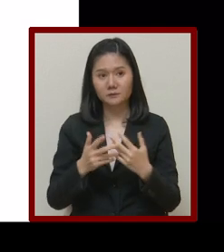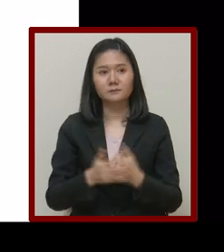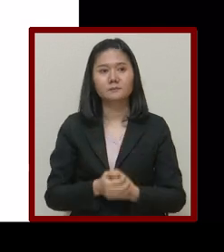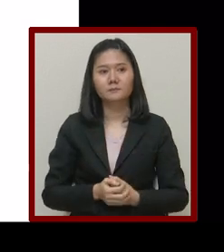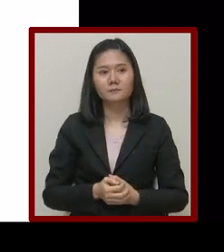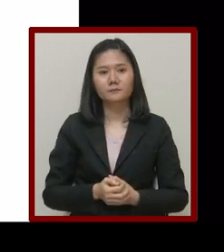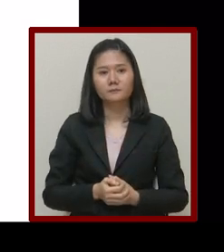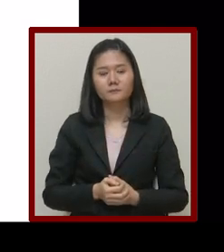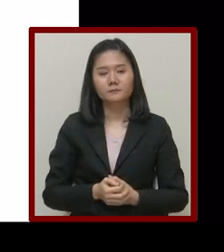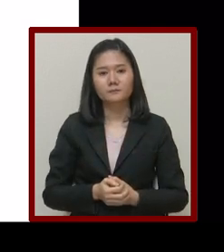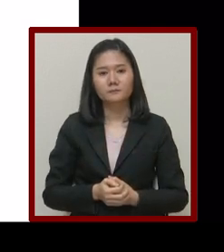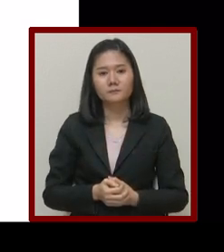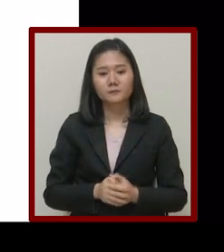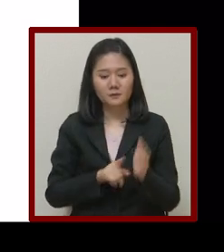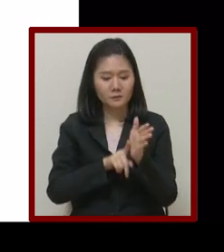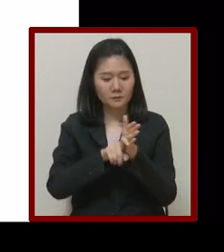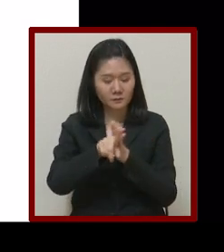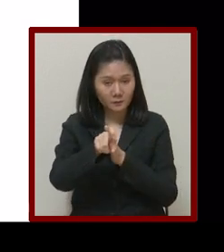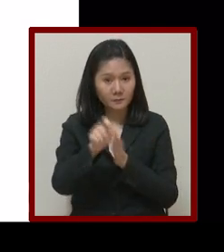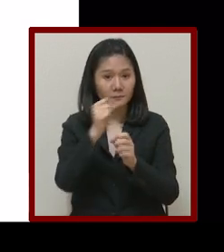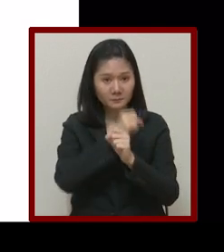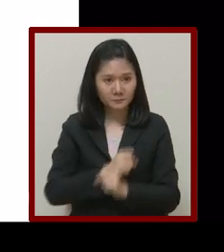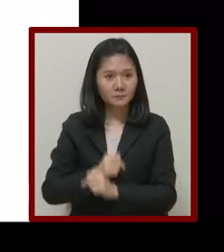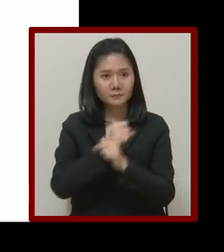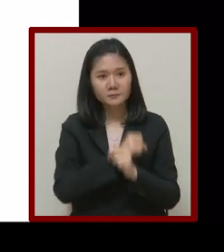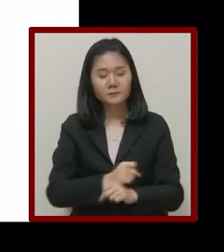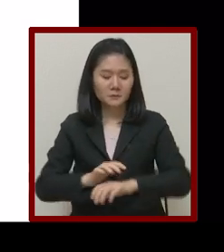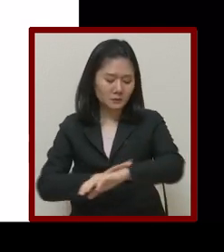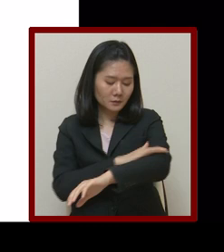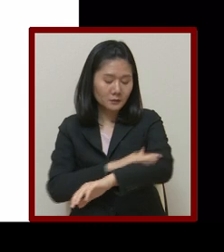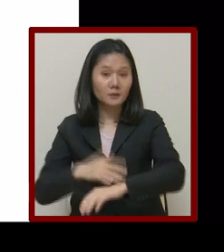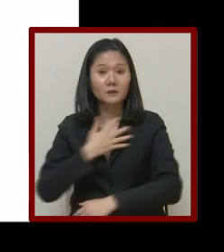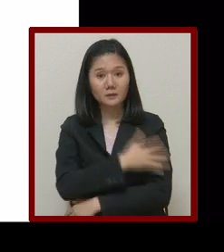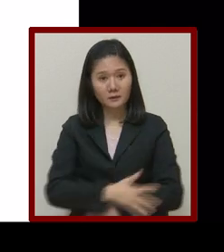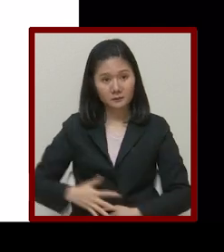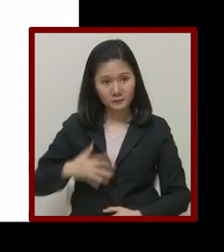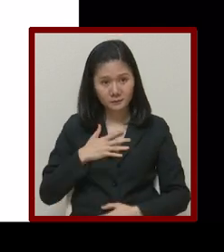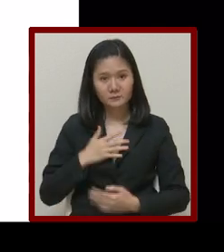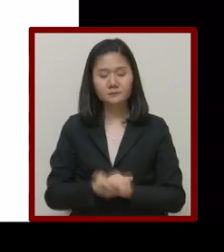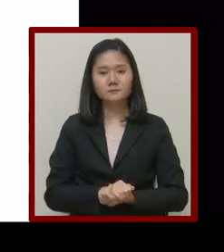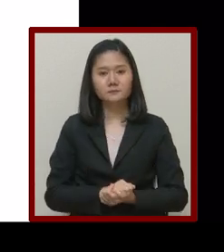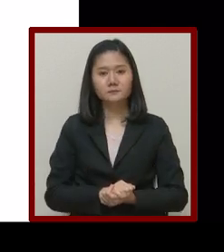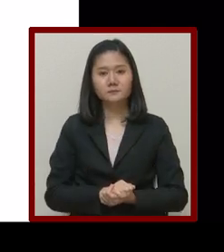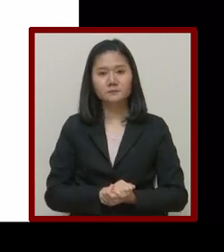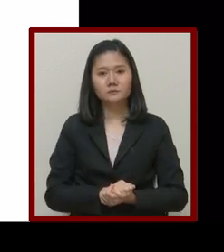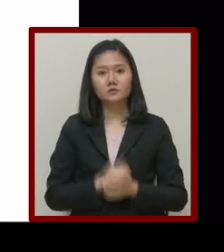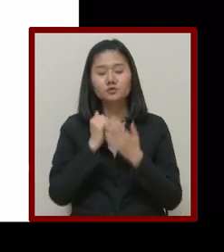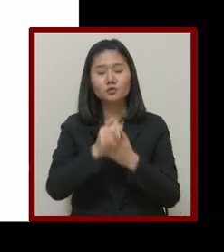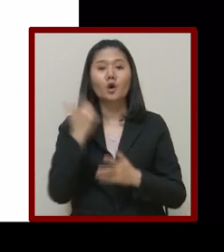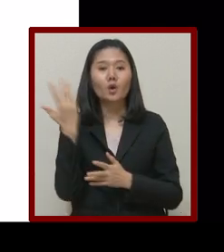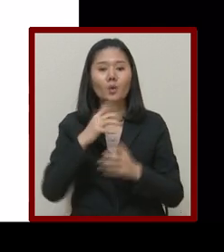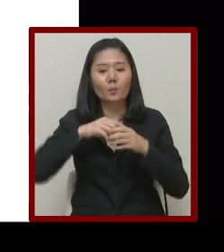ได้หรือว่าช่วยฆ่าเชื้อแบคทีเรียตามผิวหนังตามร่างกายของเราได้นะคะขับล